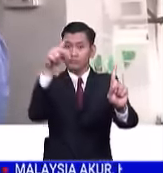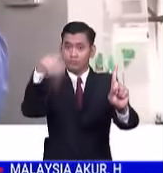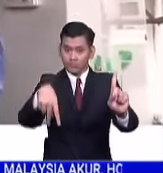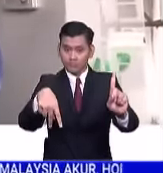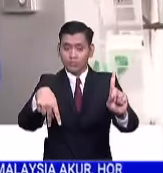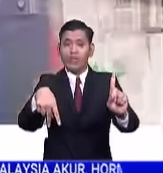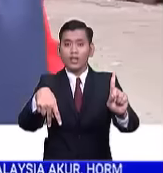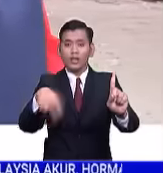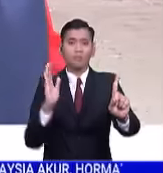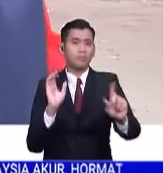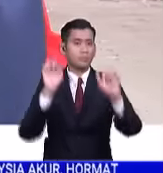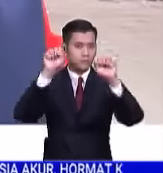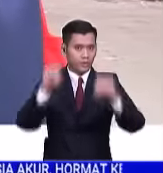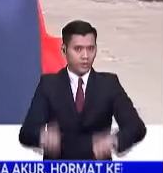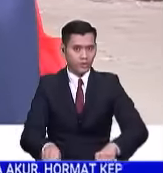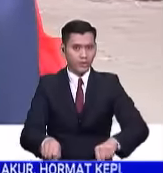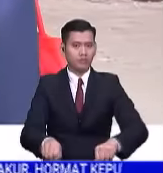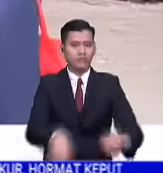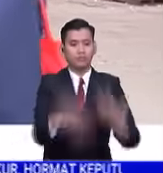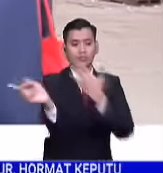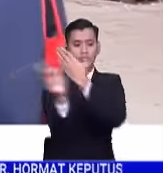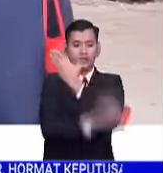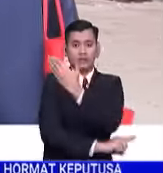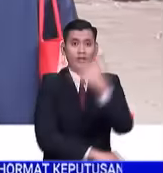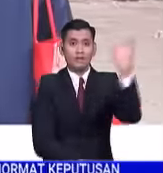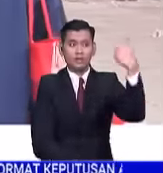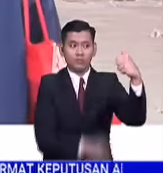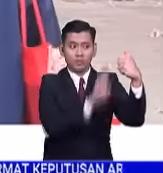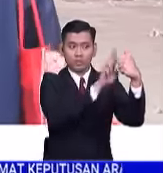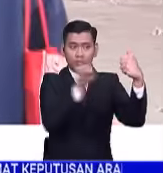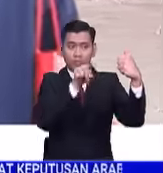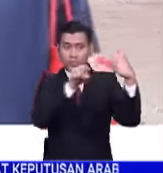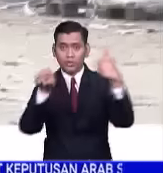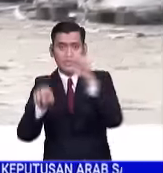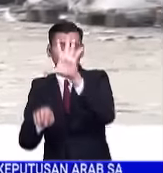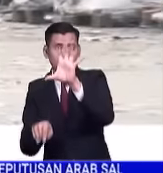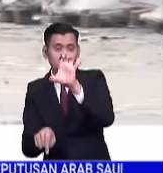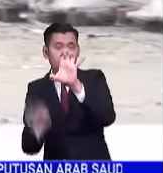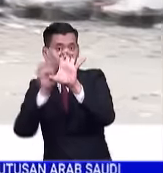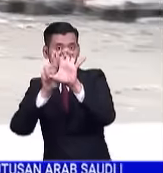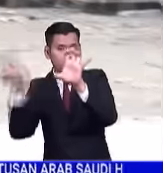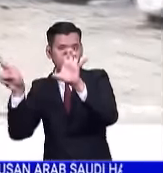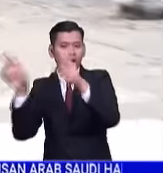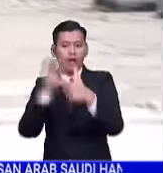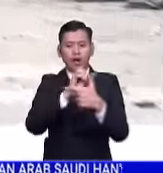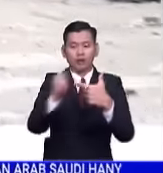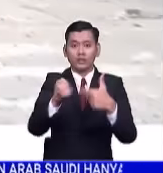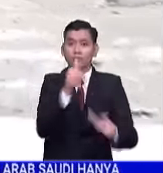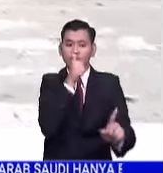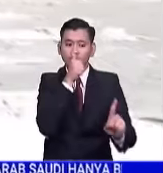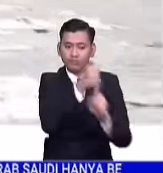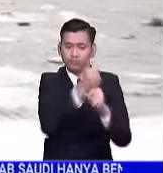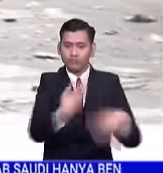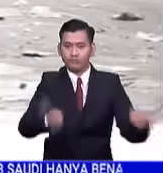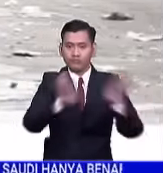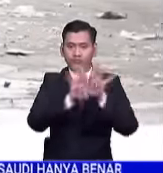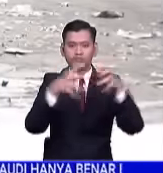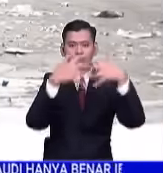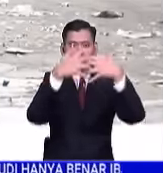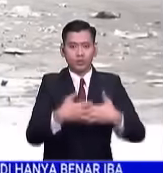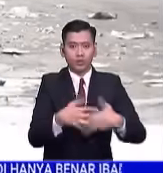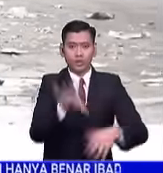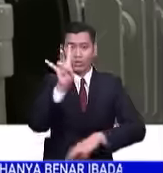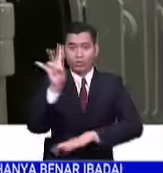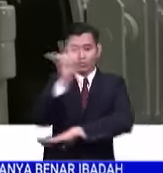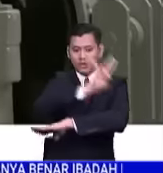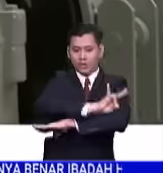ditetapkan, mereka boleh dikompaun antara RM10,000 hingga RM50,000 atau arahan penutupan premis selama 7 hari